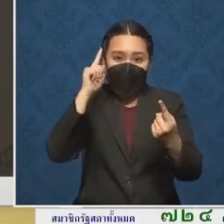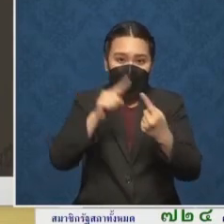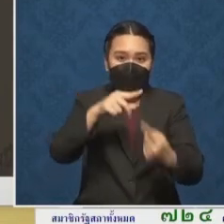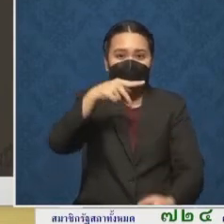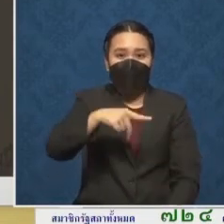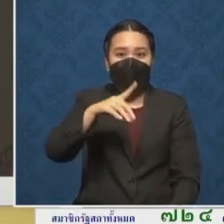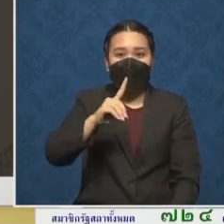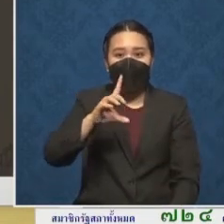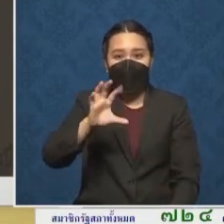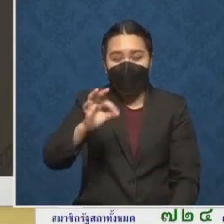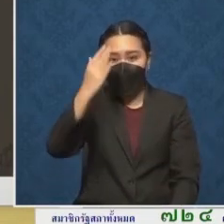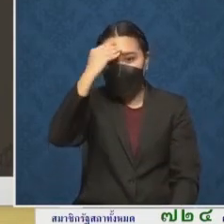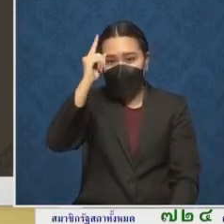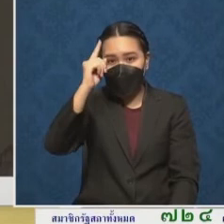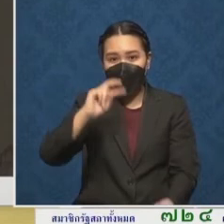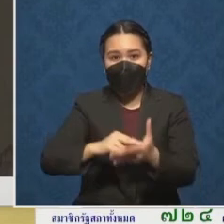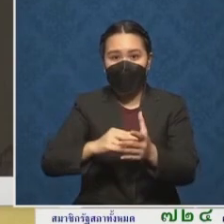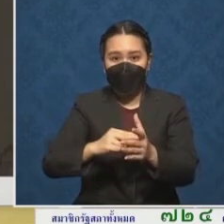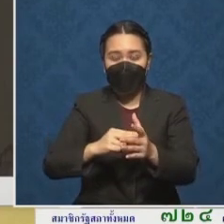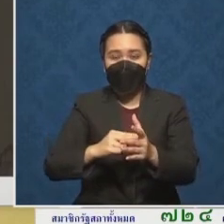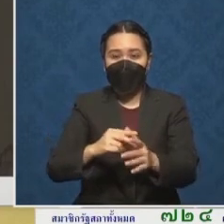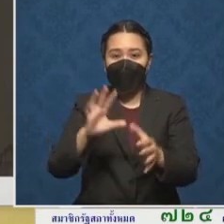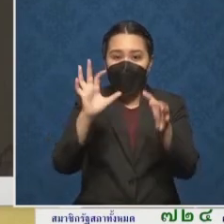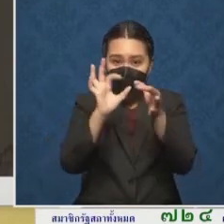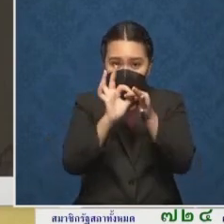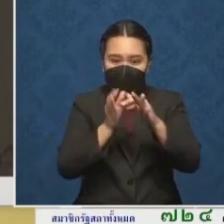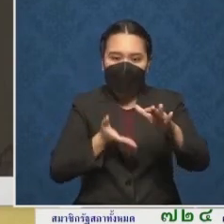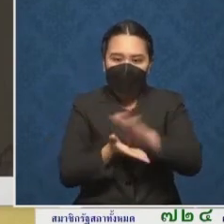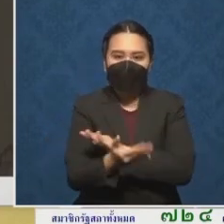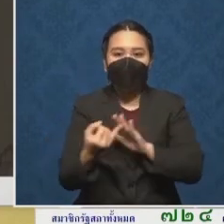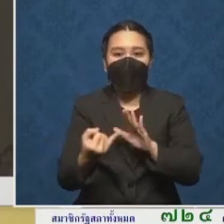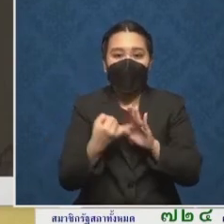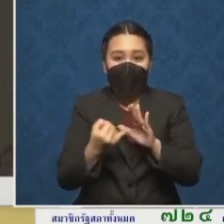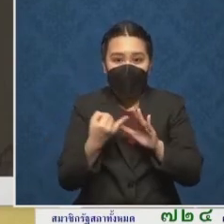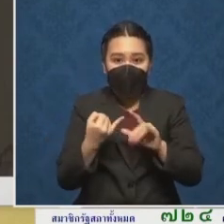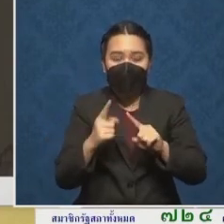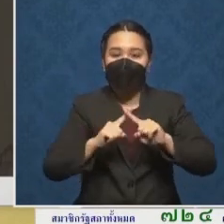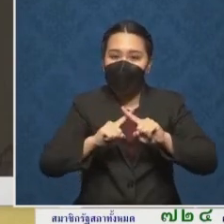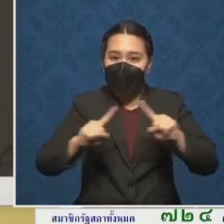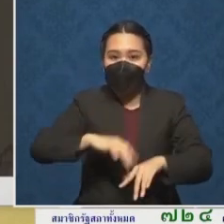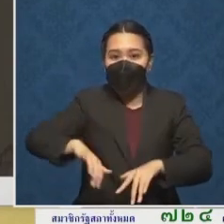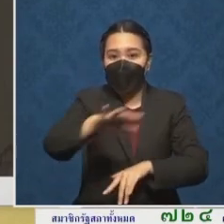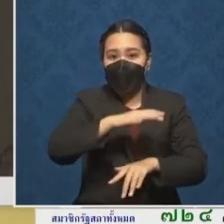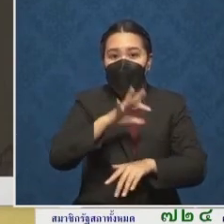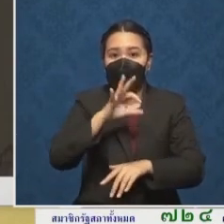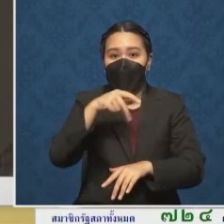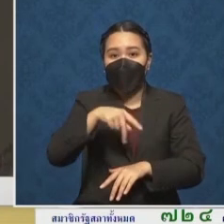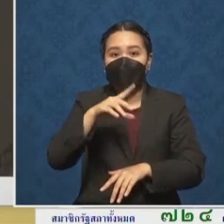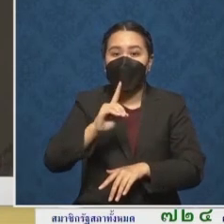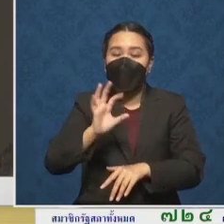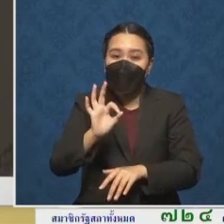ไว้เพื่อล็อกรูปแบบเอาไว้จะได้ปริ้นได้สะดวกแต่เรากลับนำมาเป็นเอกสารจัด